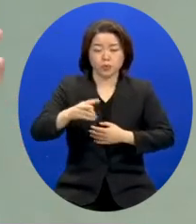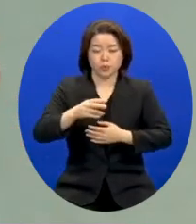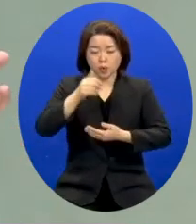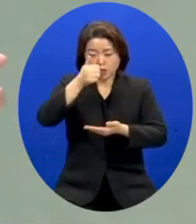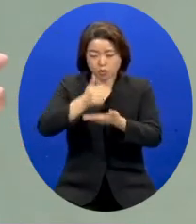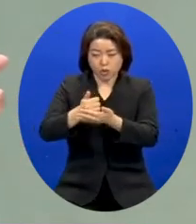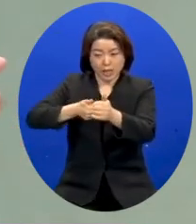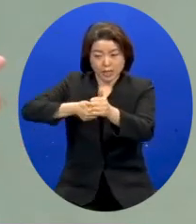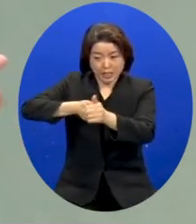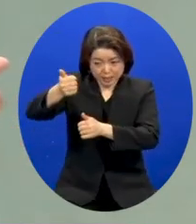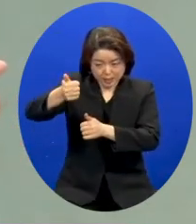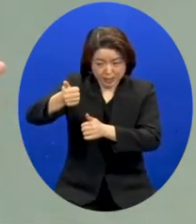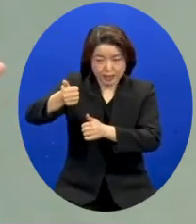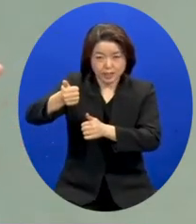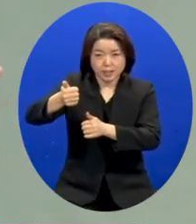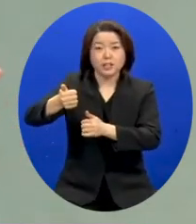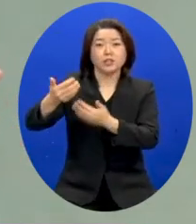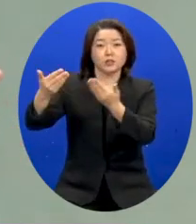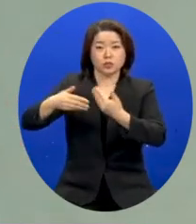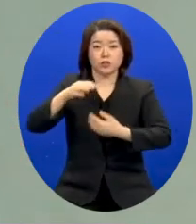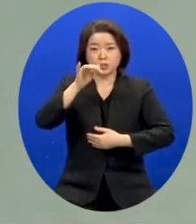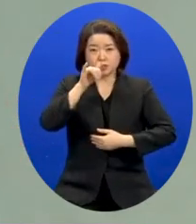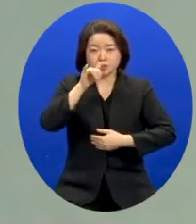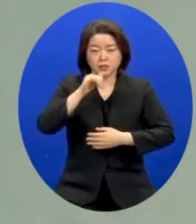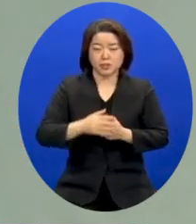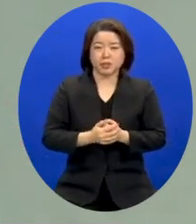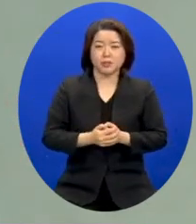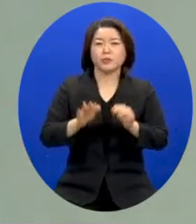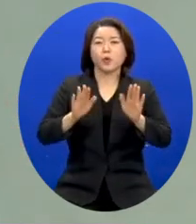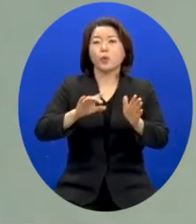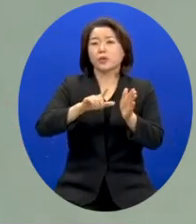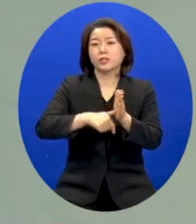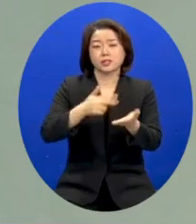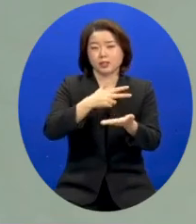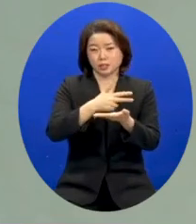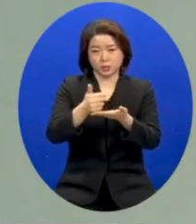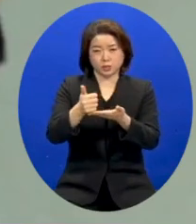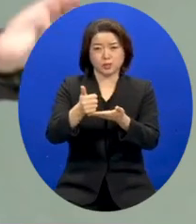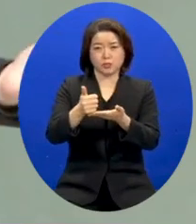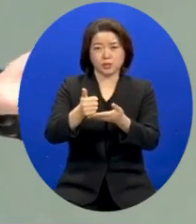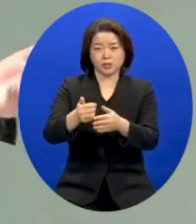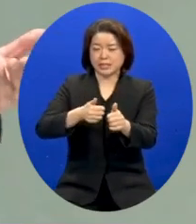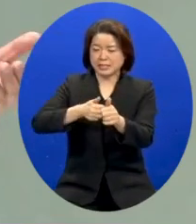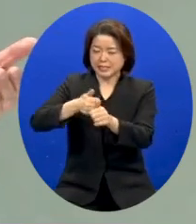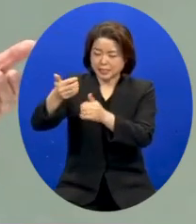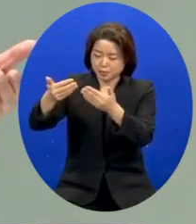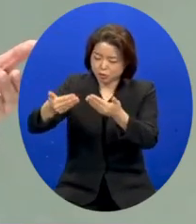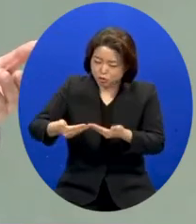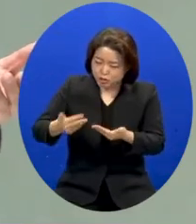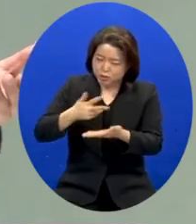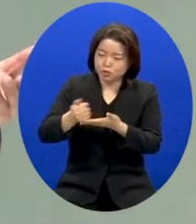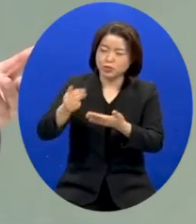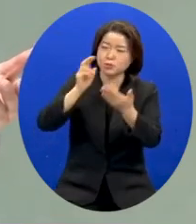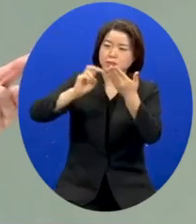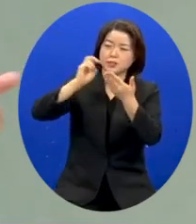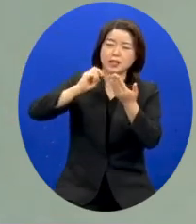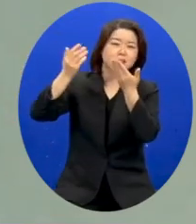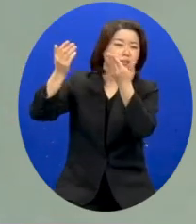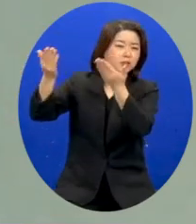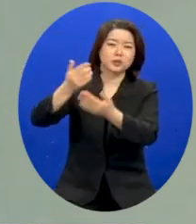이기는 승리도 주셨음을 믿습니다. 오늘 이 시간 주님을 이김을 주시는 주님을 찬양하기